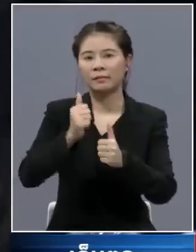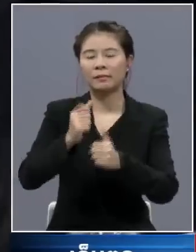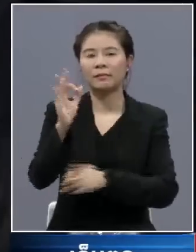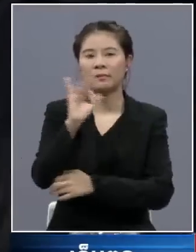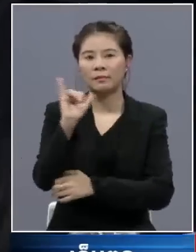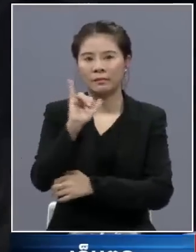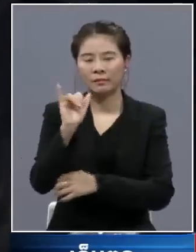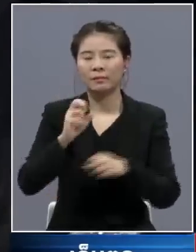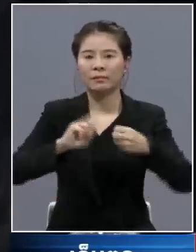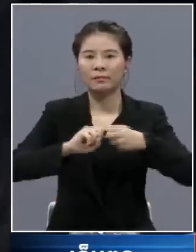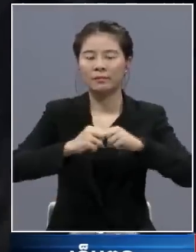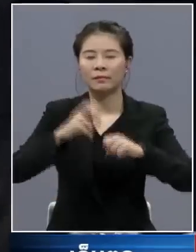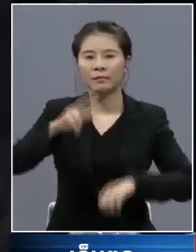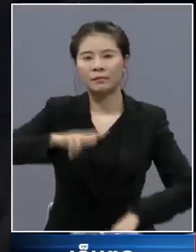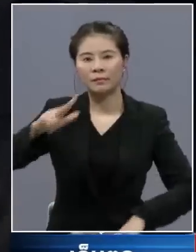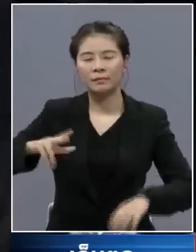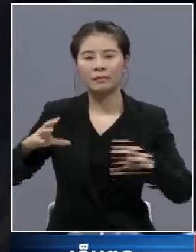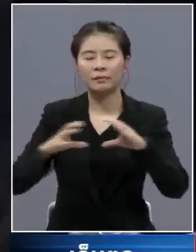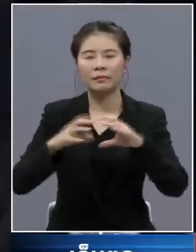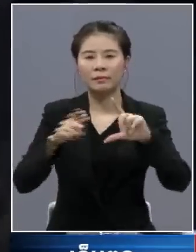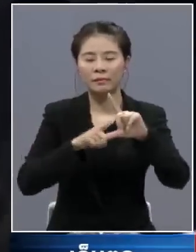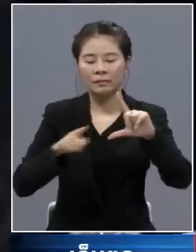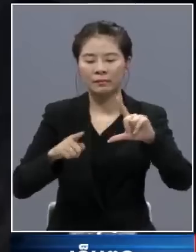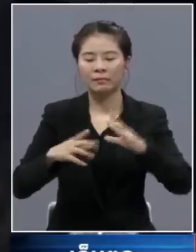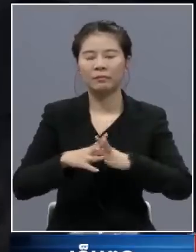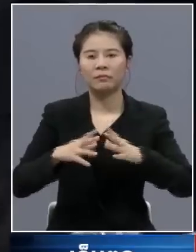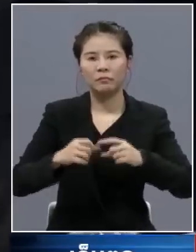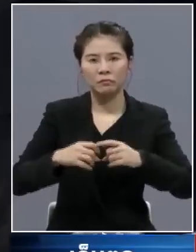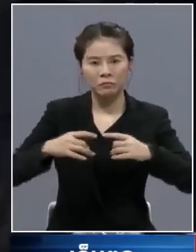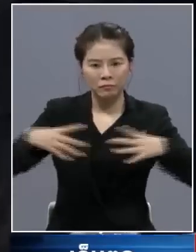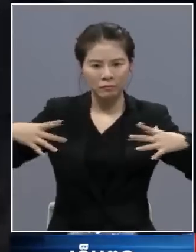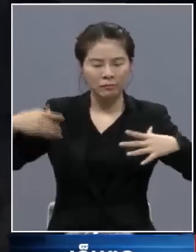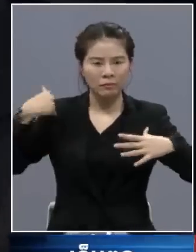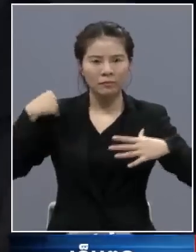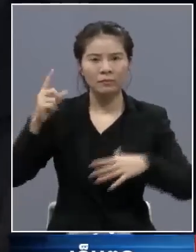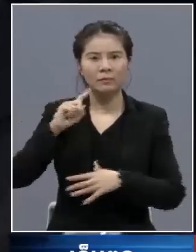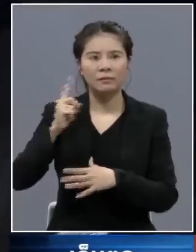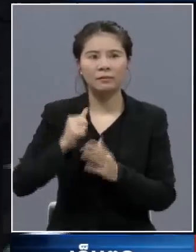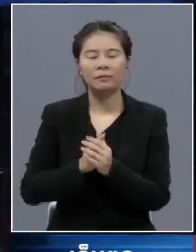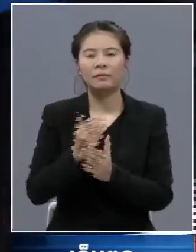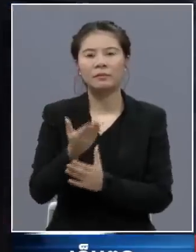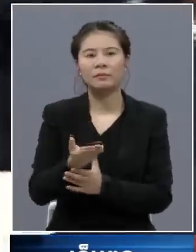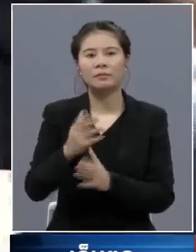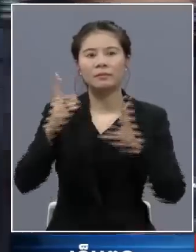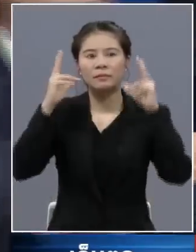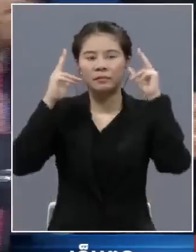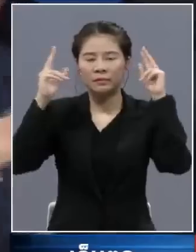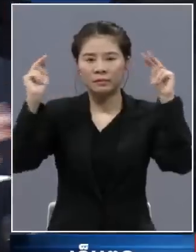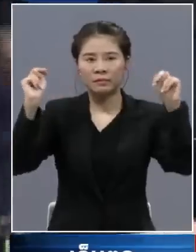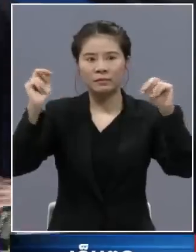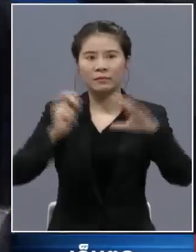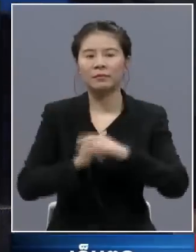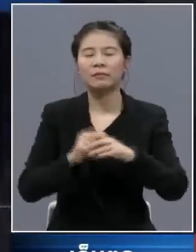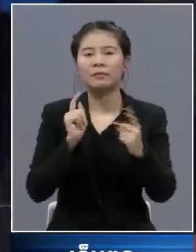เมื่อวานนี้ครับอย่างจากที่คุณพิธาได้ไปหารือกับสภาอุตสาหกรรมเสร็จสิ้นแล้วเนี่ยนะครับแล้วก็พูดถึงเรื่องของการขึ้นค่าแรง450